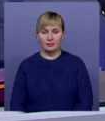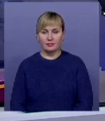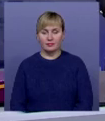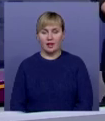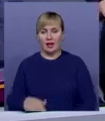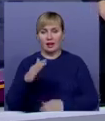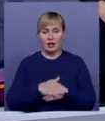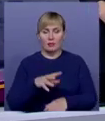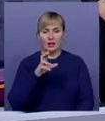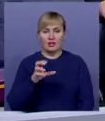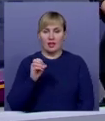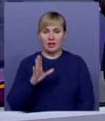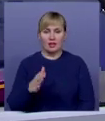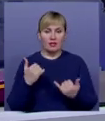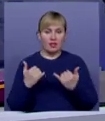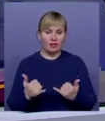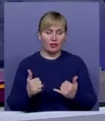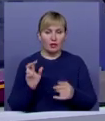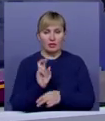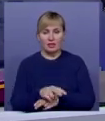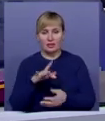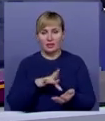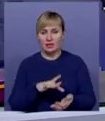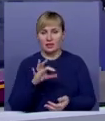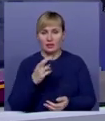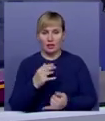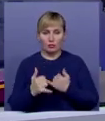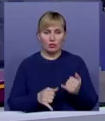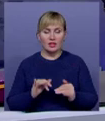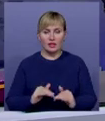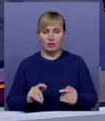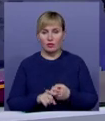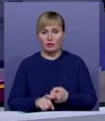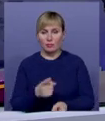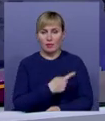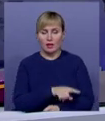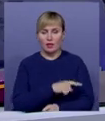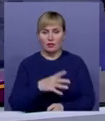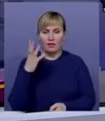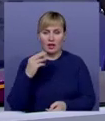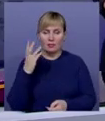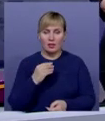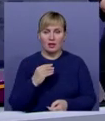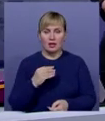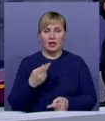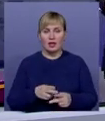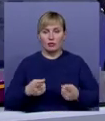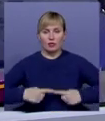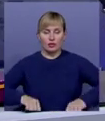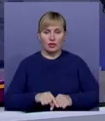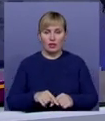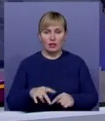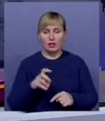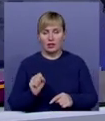аким богачам закидаем сегодня посетил центр социальных услуг и детскую инфекционную больницу в алматы те самые учреждения на